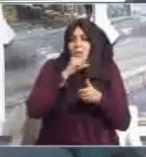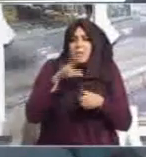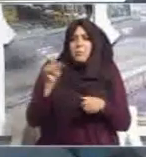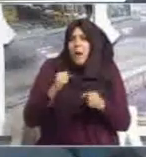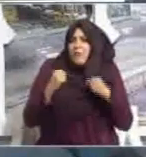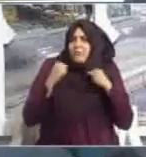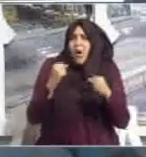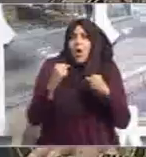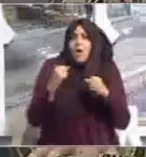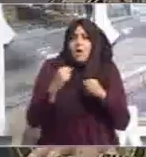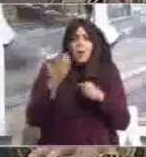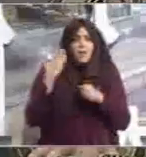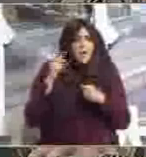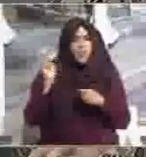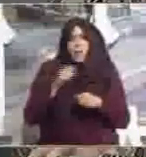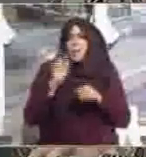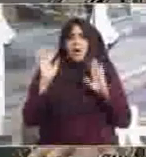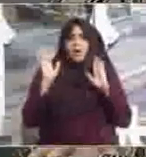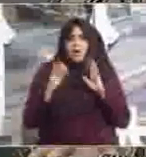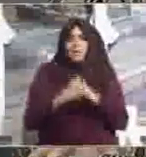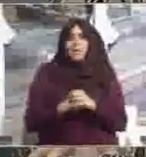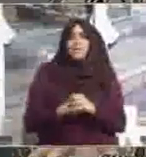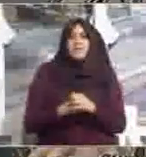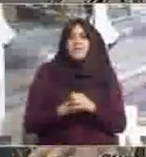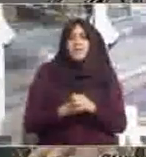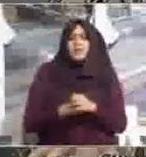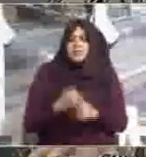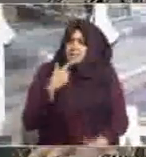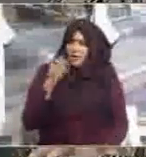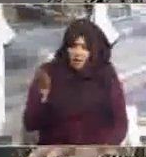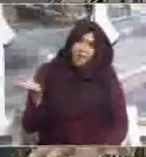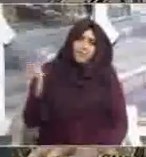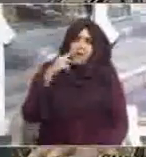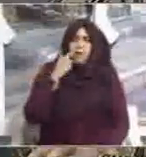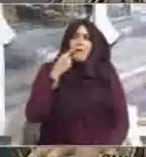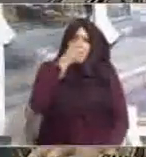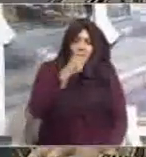قوة ولا حكم ولا سلطان ولا عقل ولا شيء. فهم قالوا: تعال يلا.